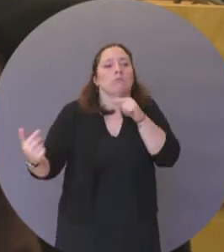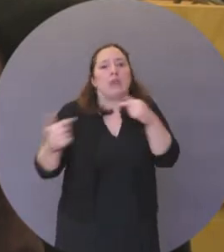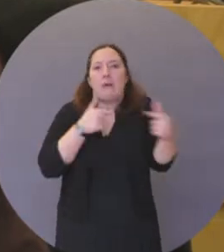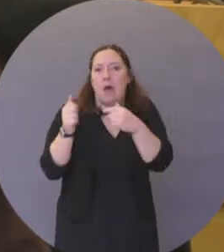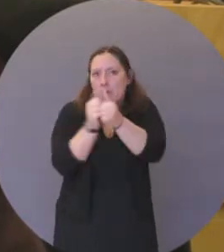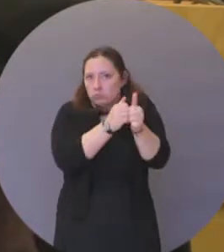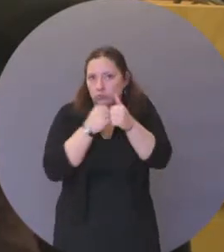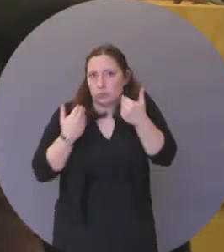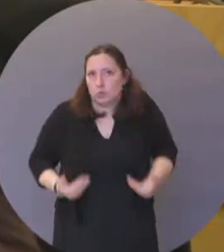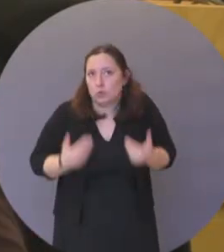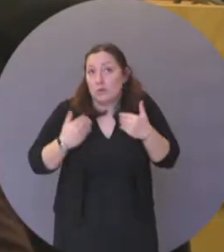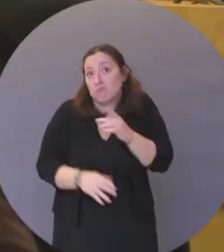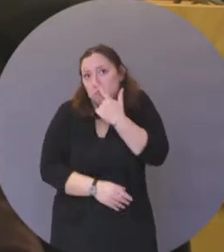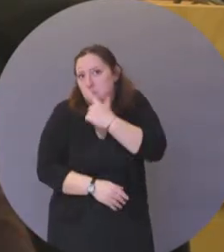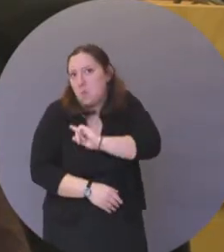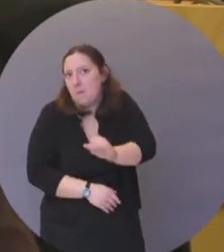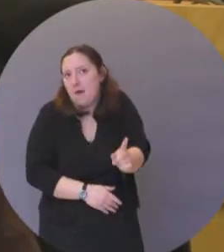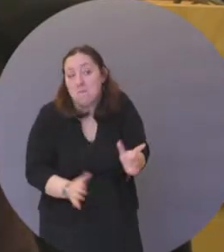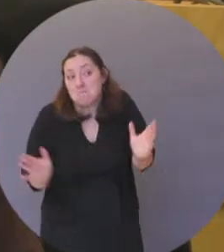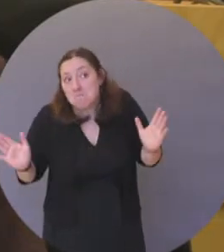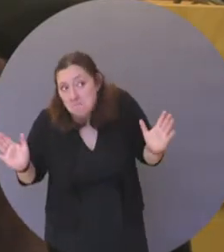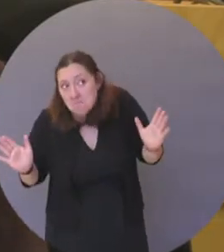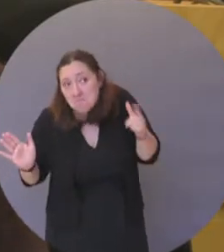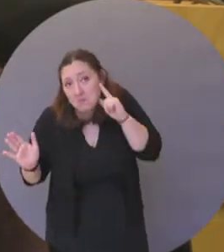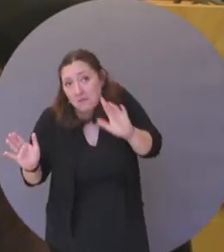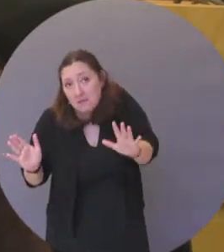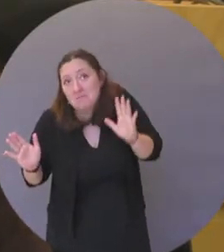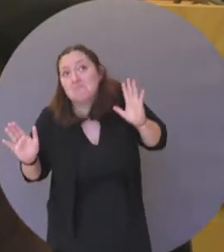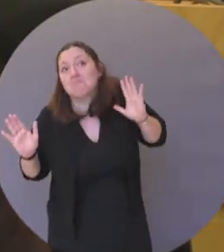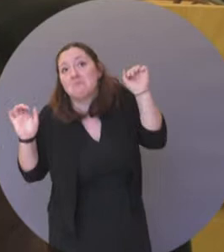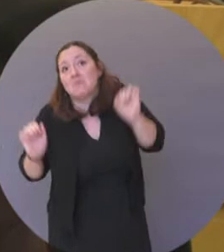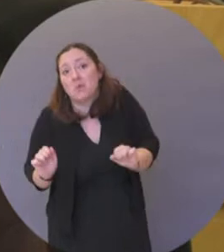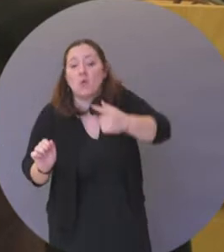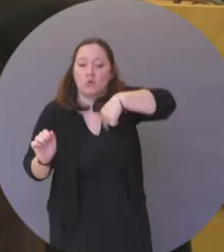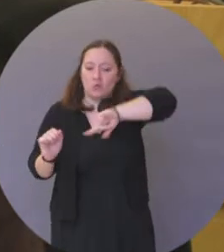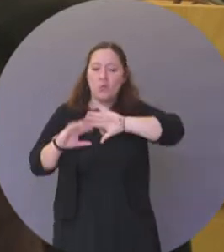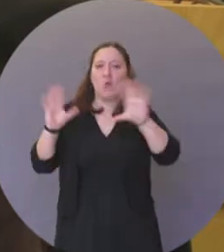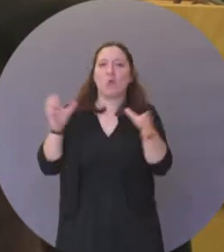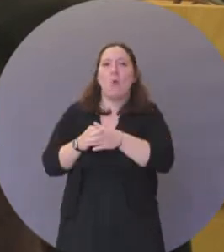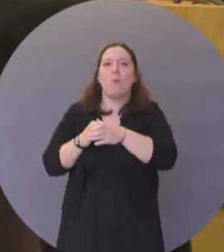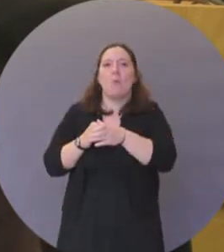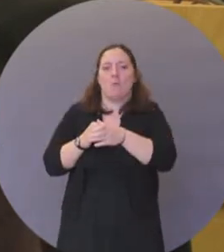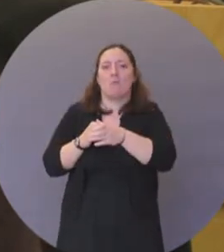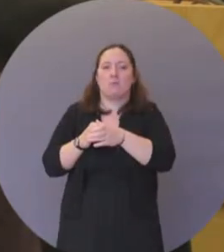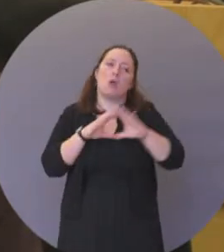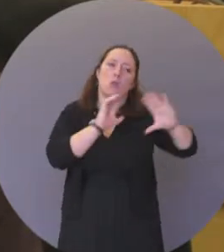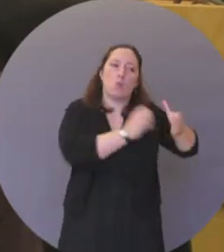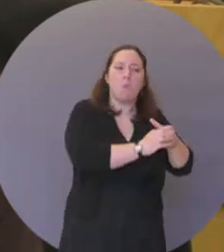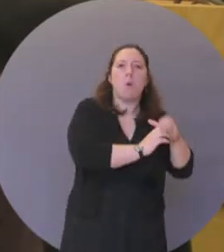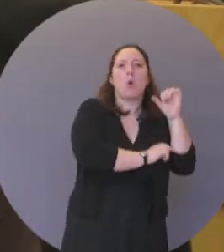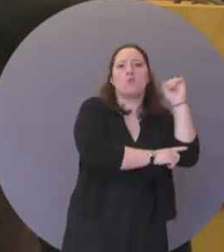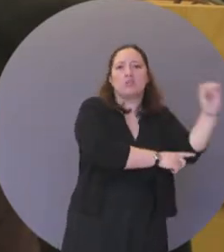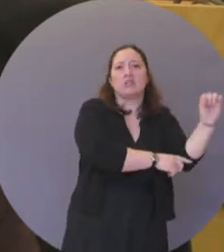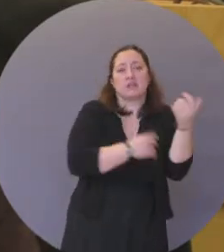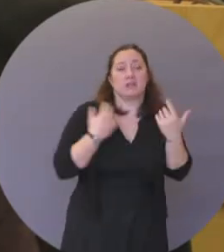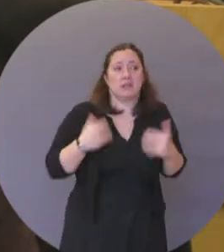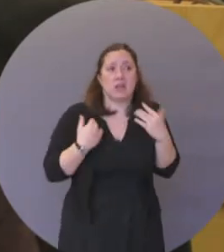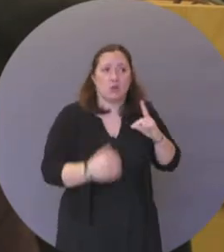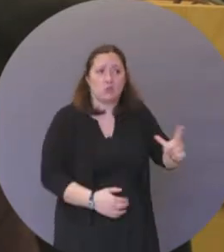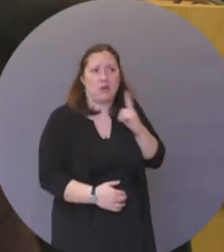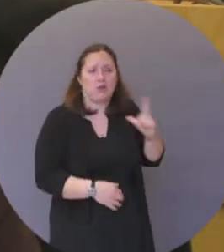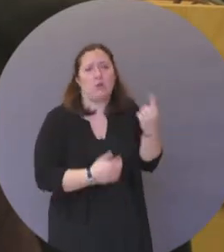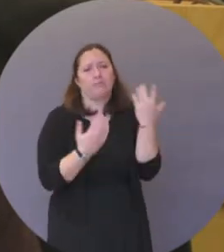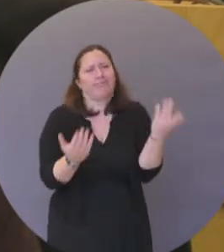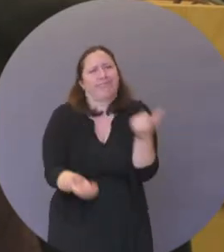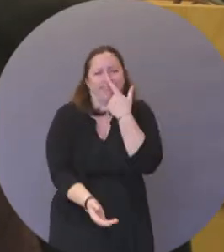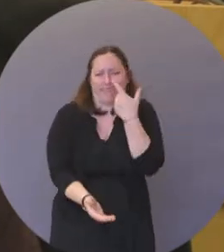6 on a nous et le groupe communiste également déjà dénoncé le fait de